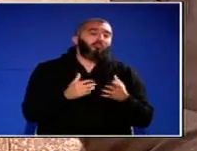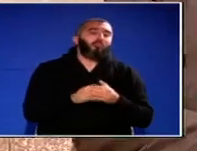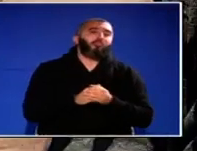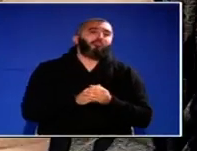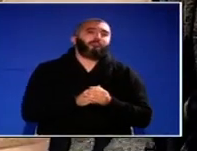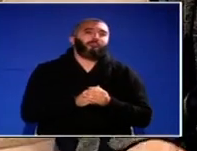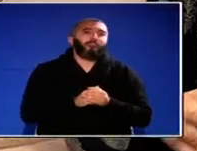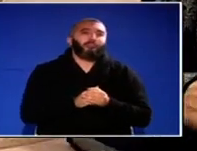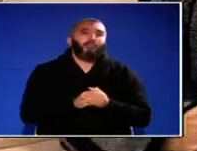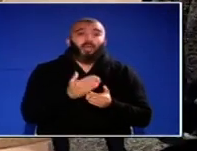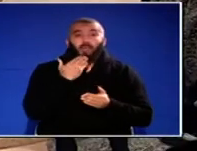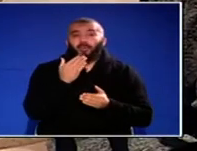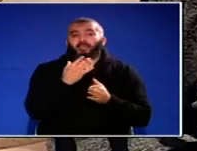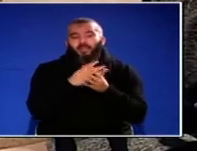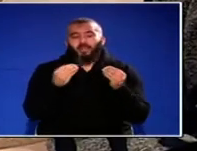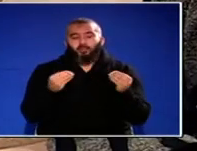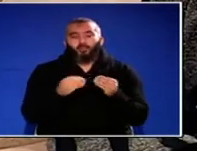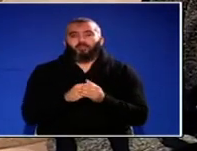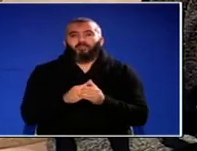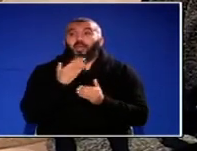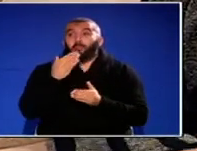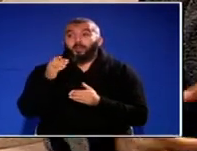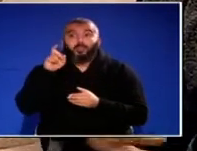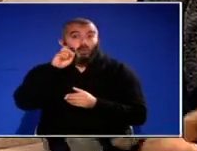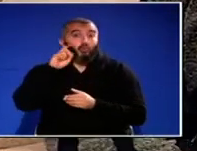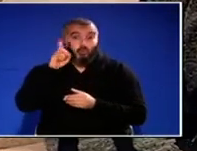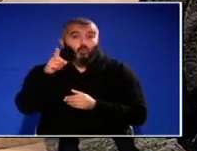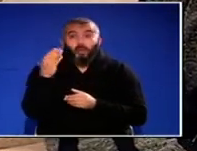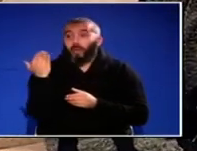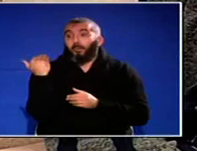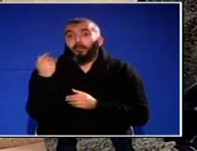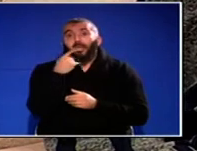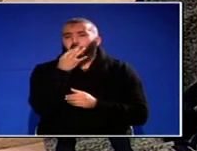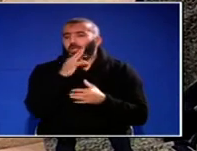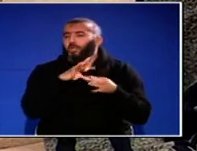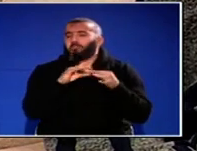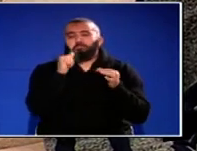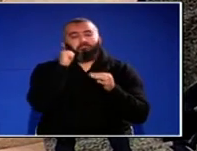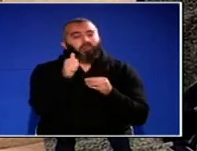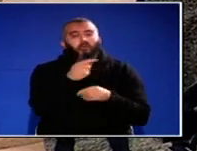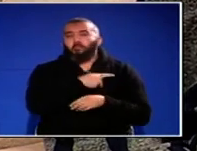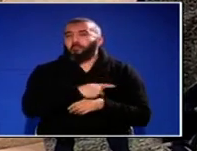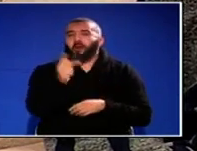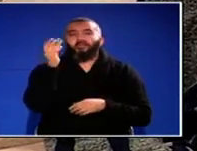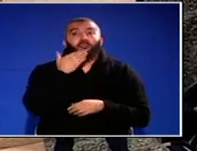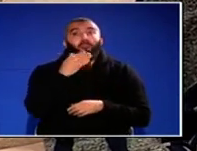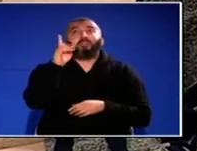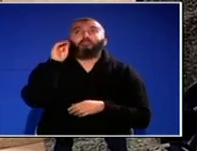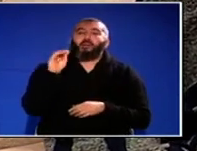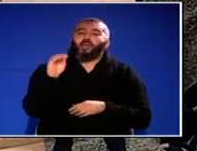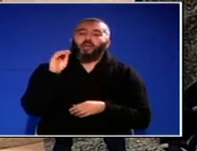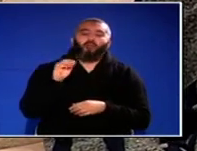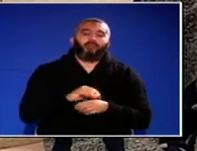يبارك. والشكر موصول أستاذنا أستاذ عمار، بارك الله فيه على ما أجاد وتفضل مما أكرم الله من